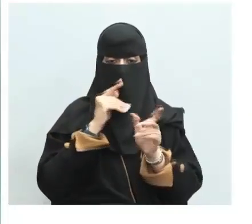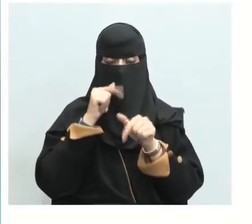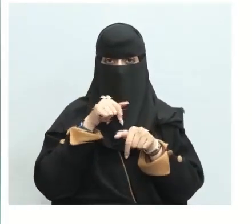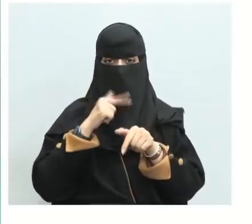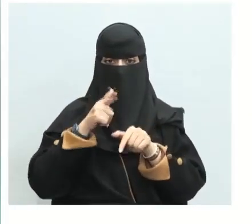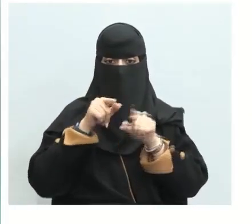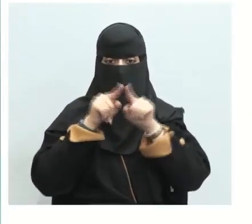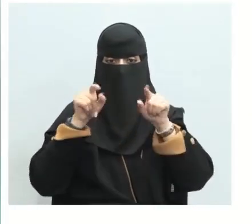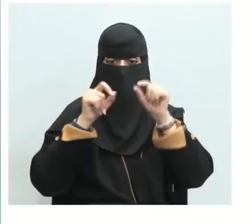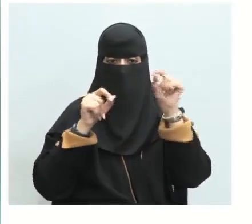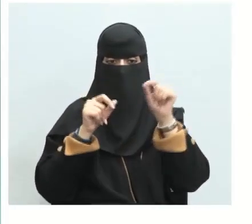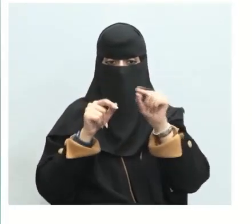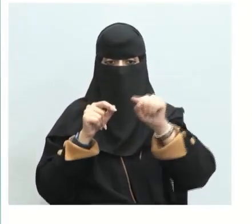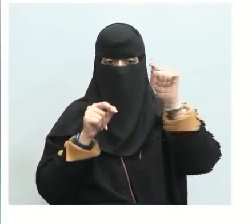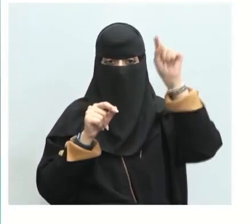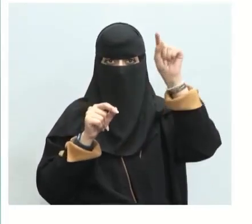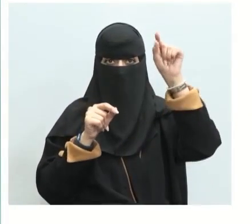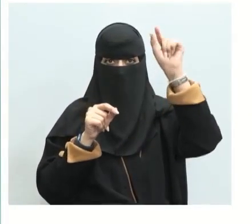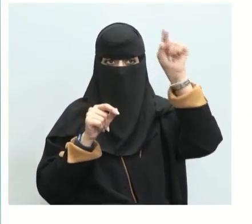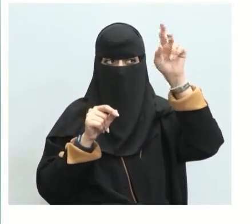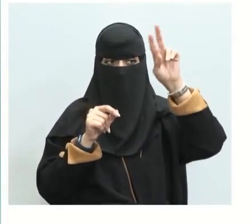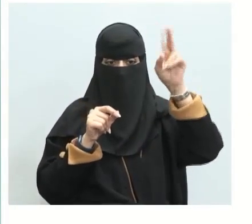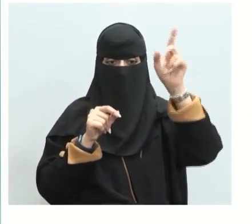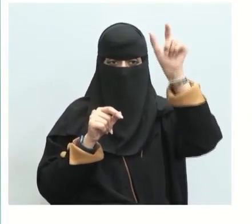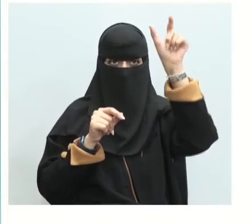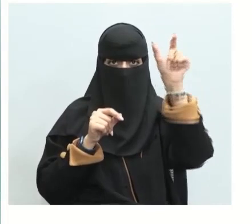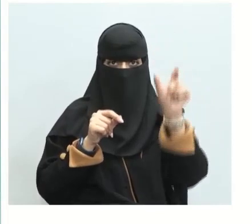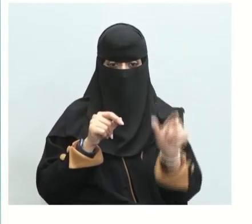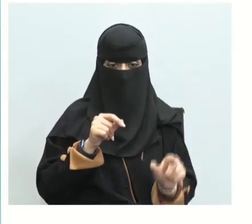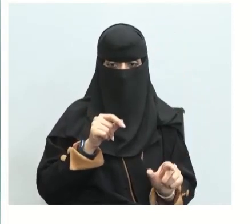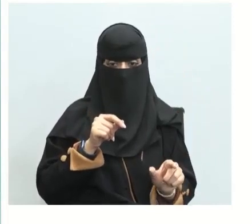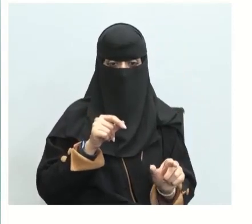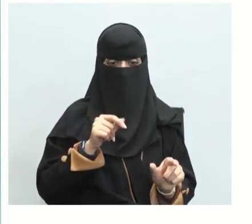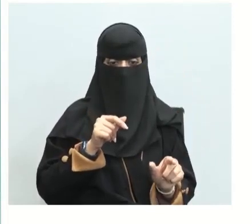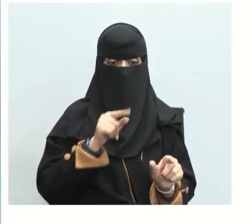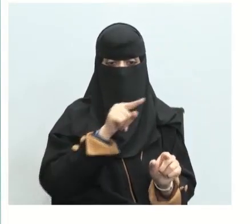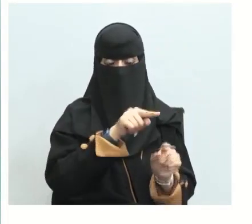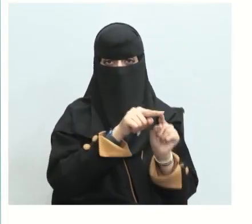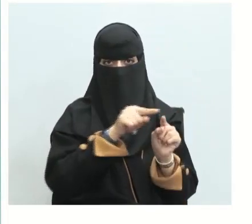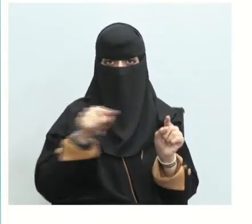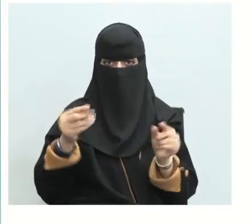إذن لإظهار المصادر نقوم بالضغط على المزيد من الأدوات،